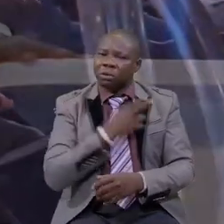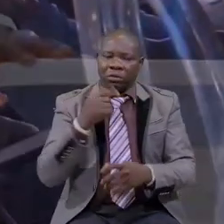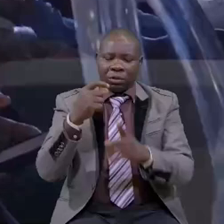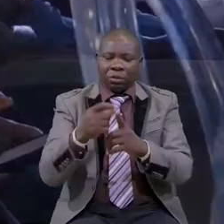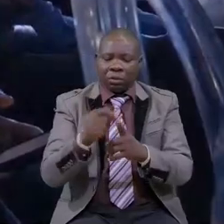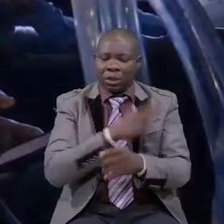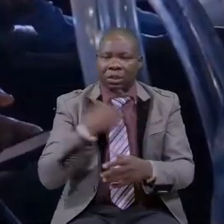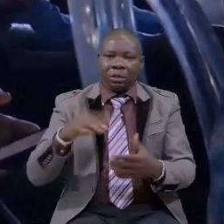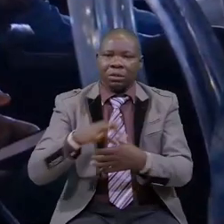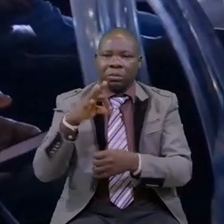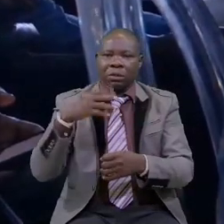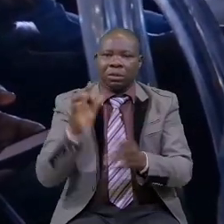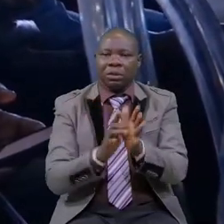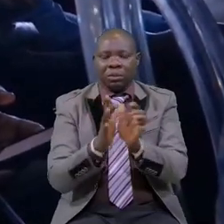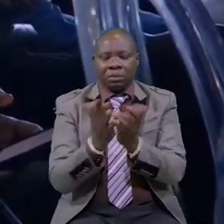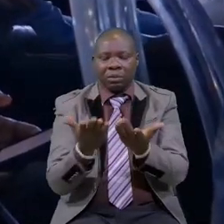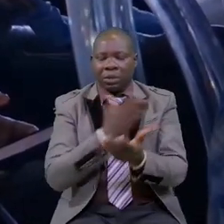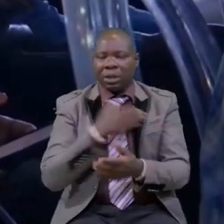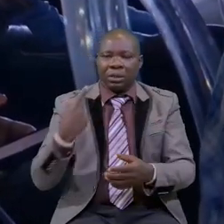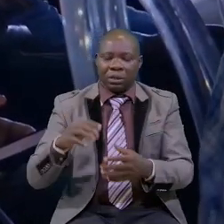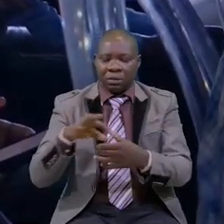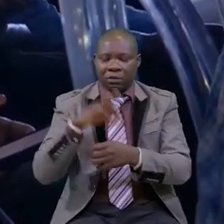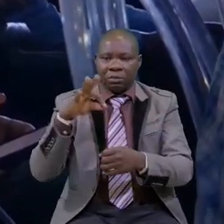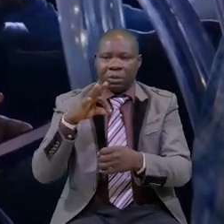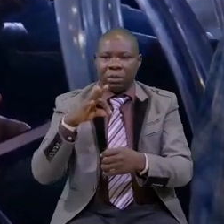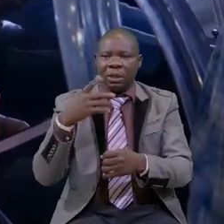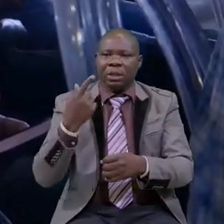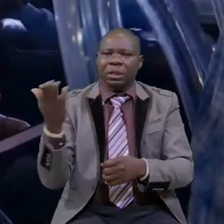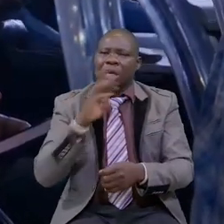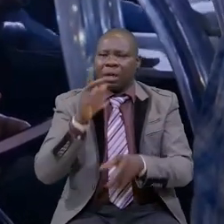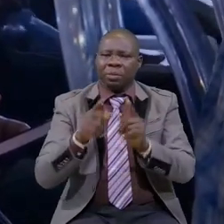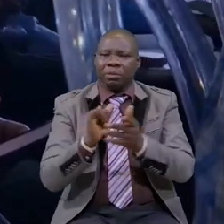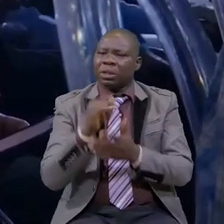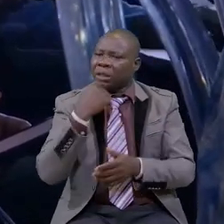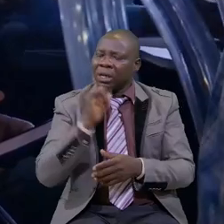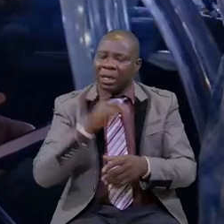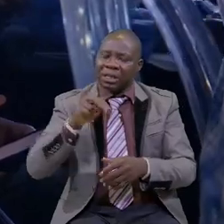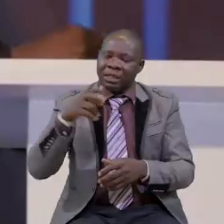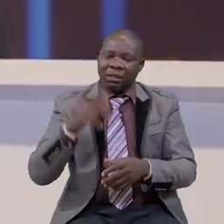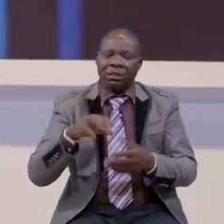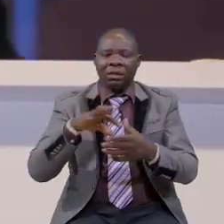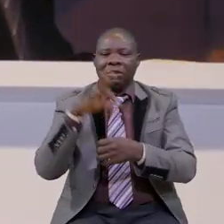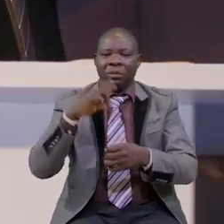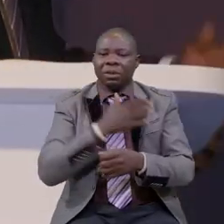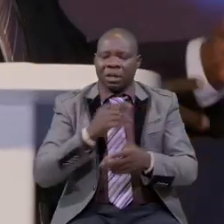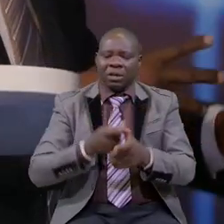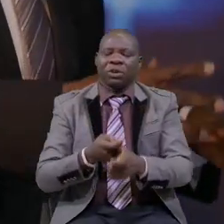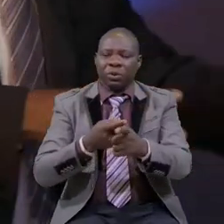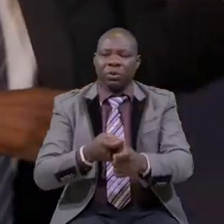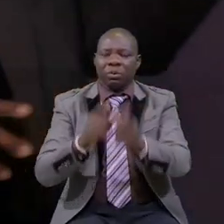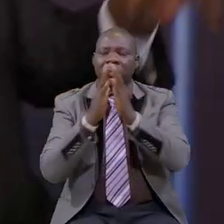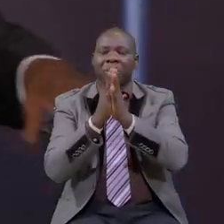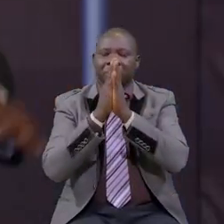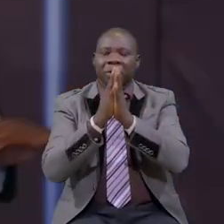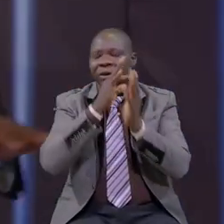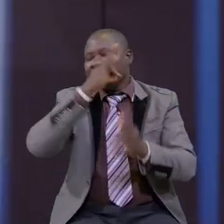l'esprit. Les Écritures et l'esprit. Vous voyez, il y a des gens qui disent j'ai besoin de l'esprit, j'ai de l'esprit. Ils courent, courent, courent,